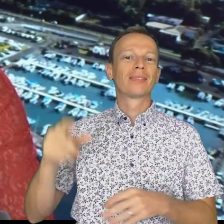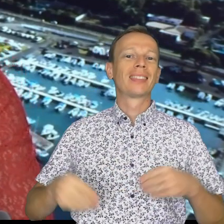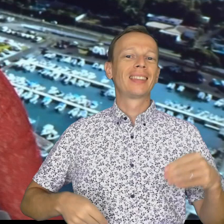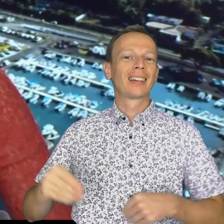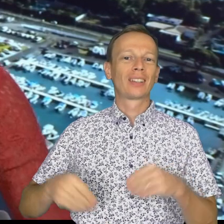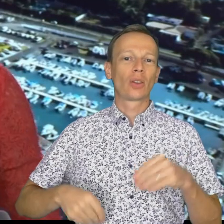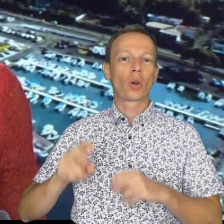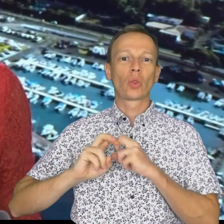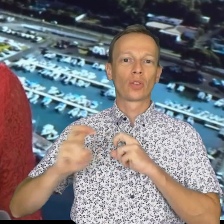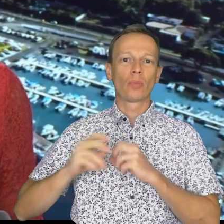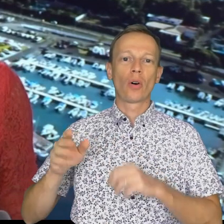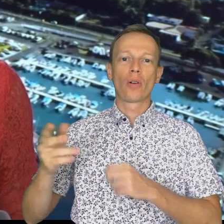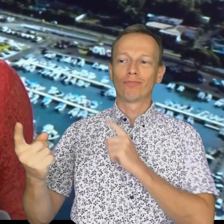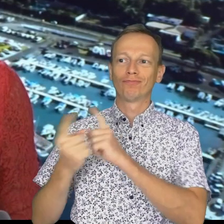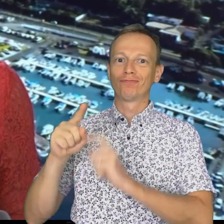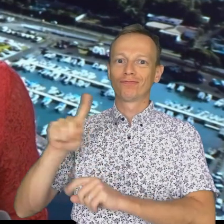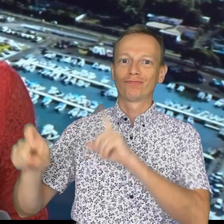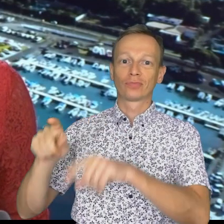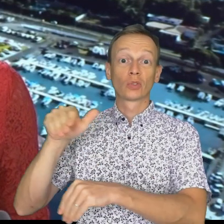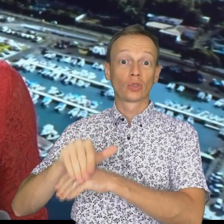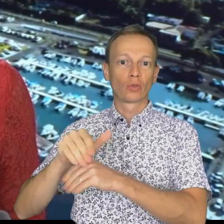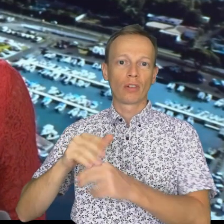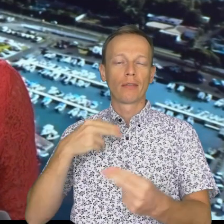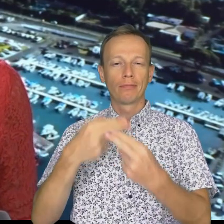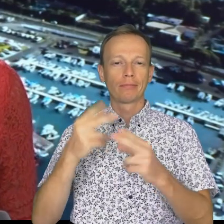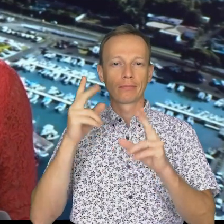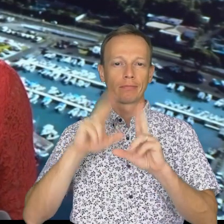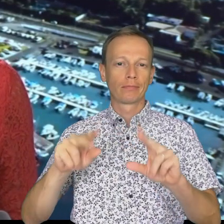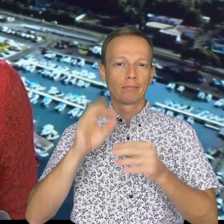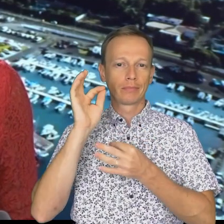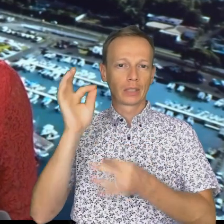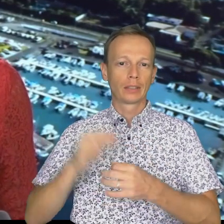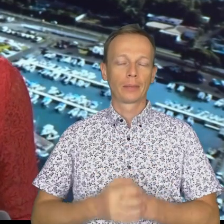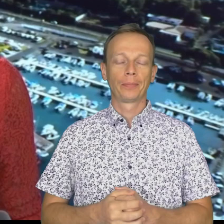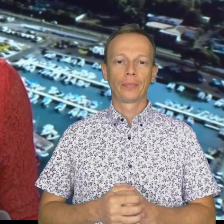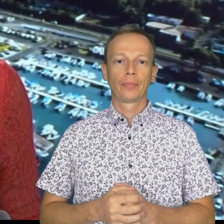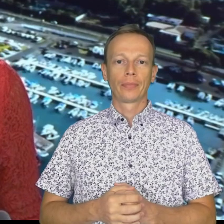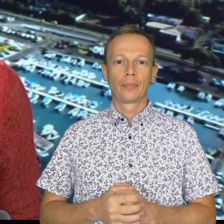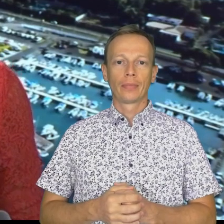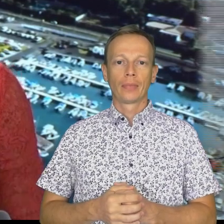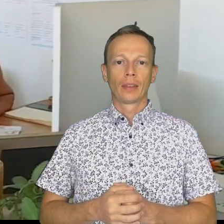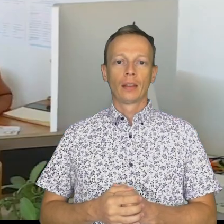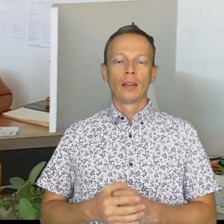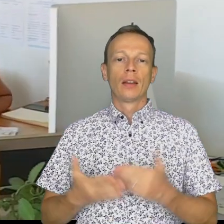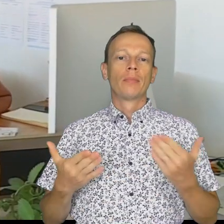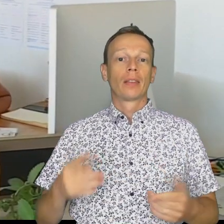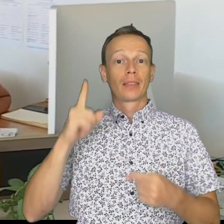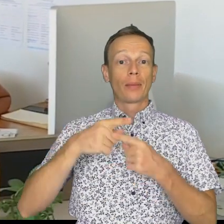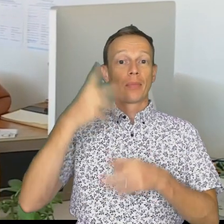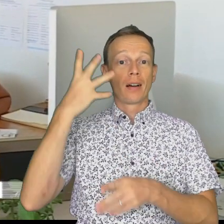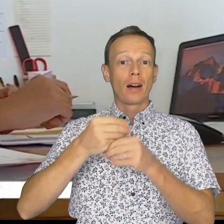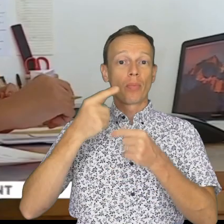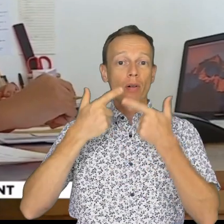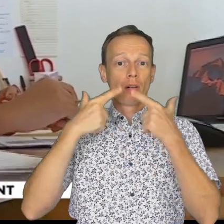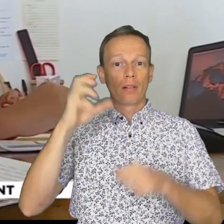ses explications dans notre journal de ce soir, bien sûr. Apprendre le Reoma, oui, plus facilement. C'est le nouveau concept lancé